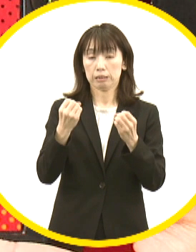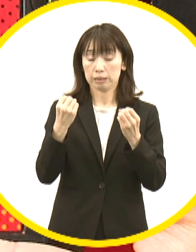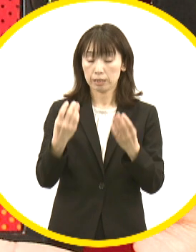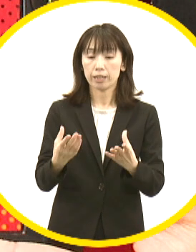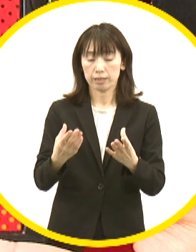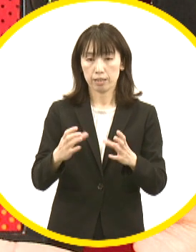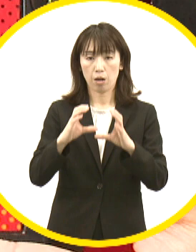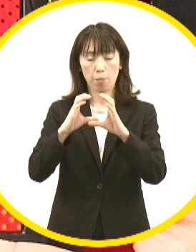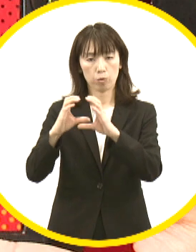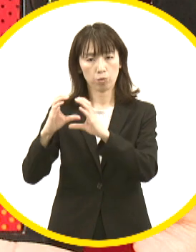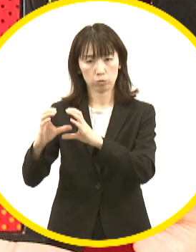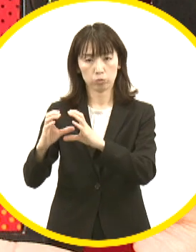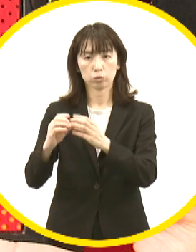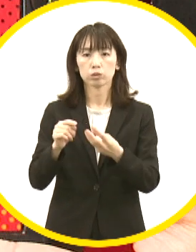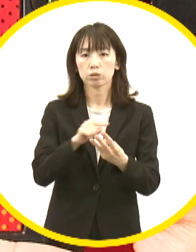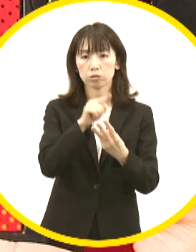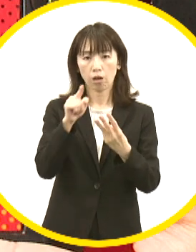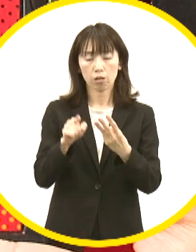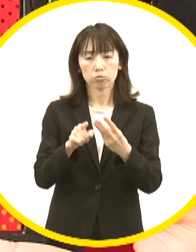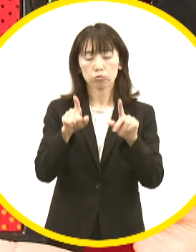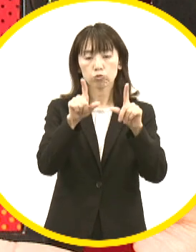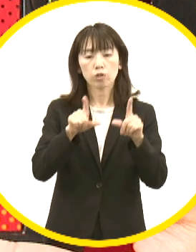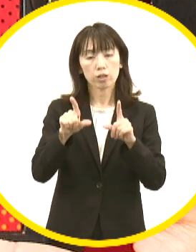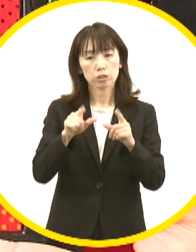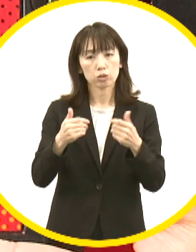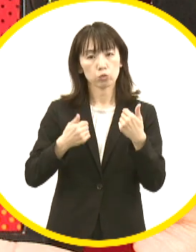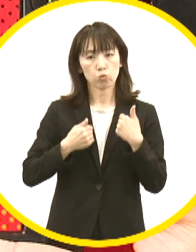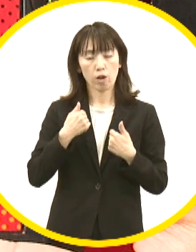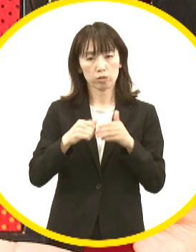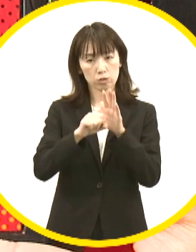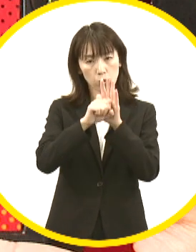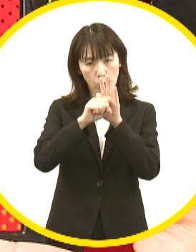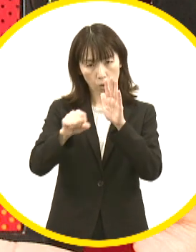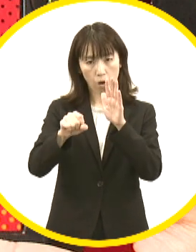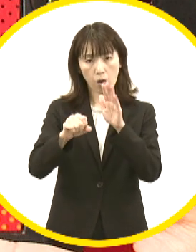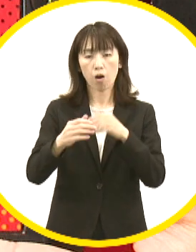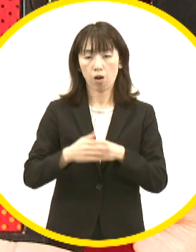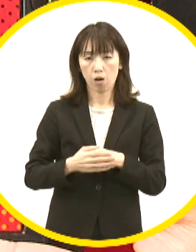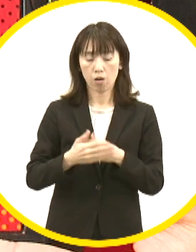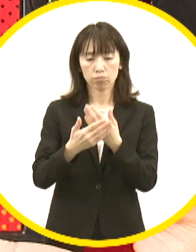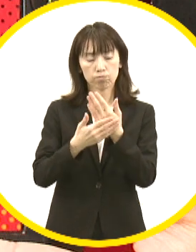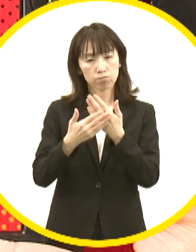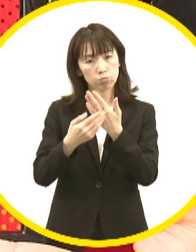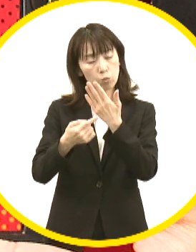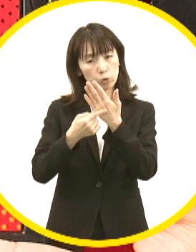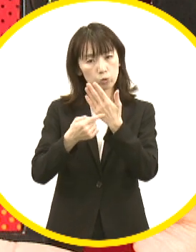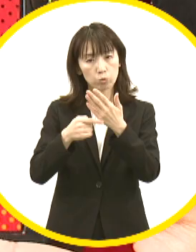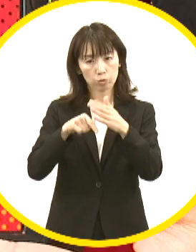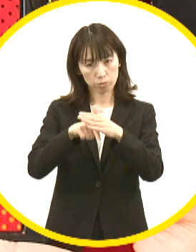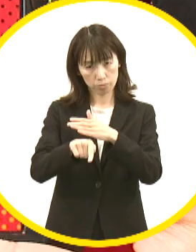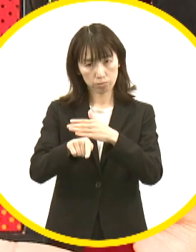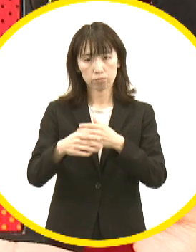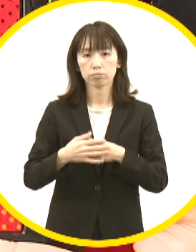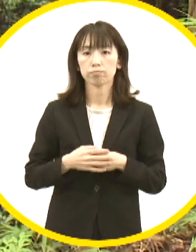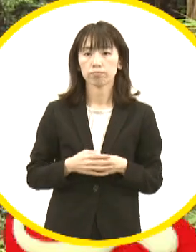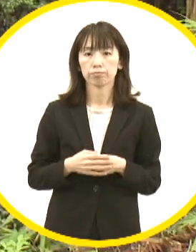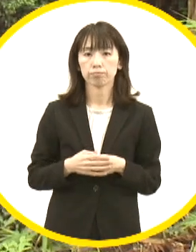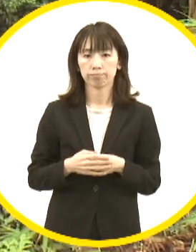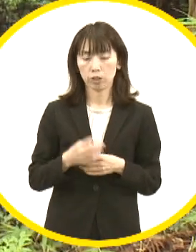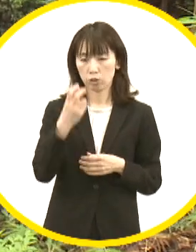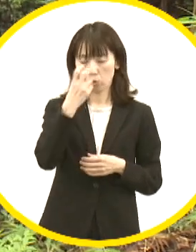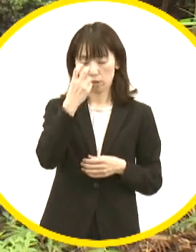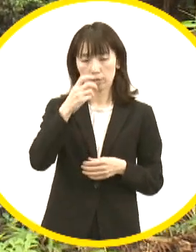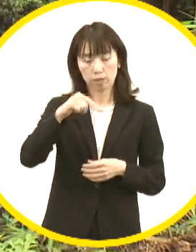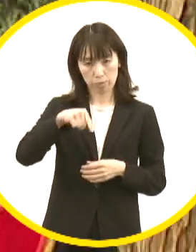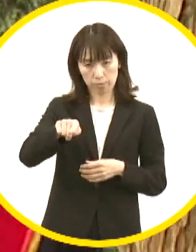最先端まるまる、3暮らしに嬉しい効果。重要なポイントということなんですかね。調